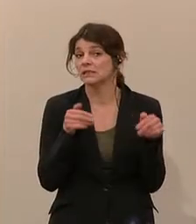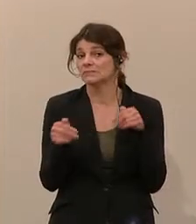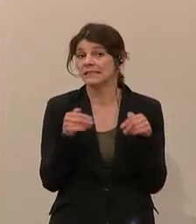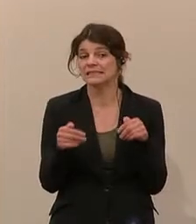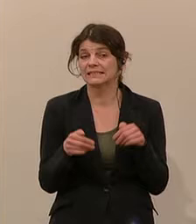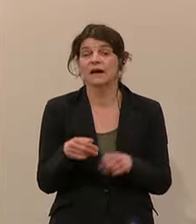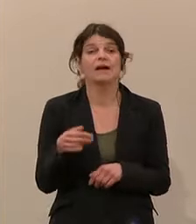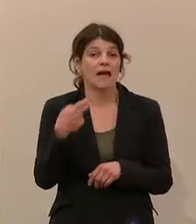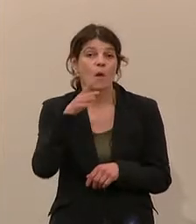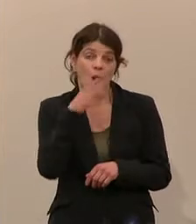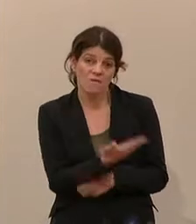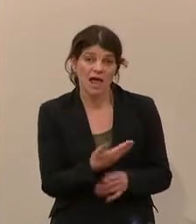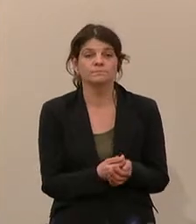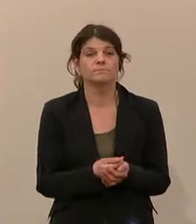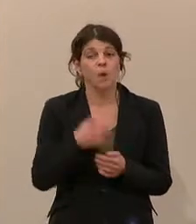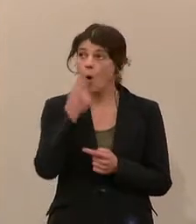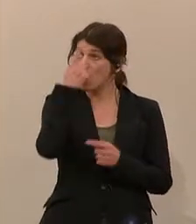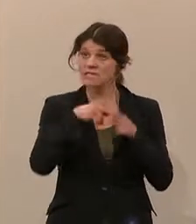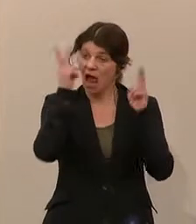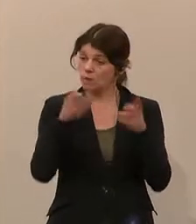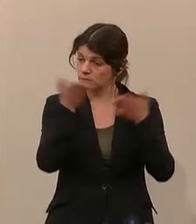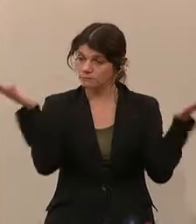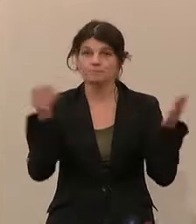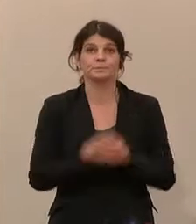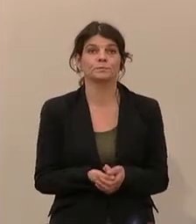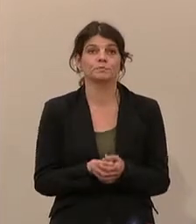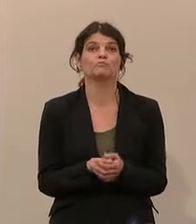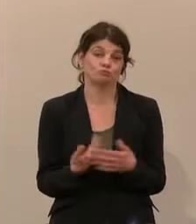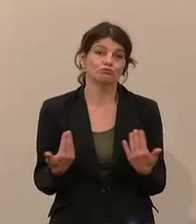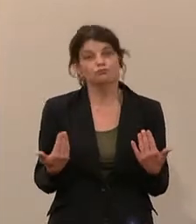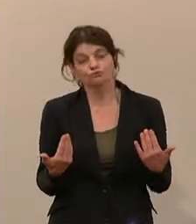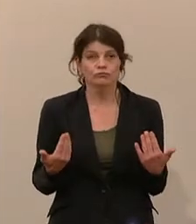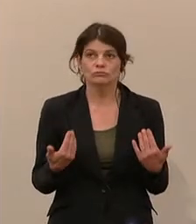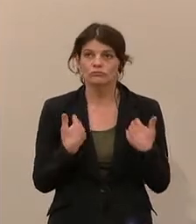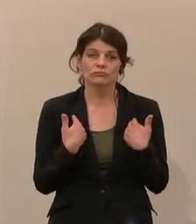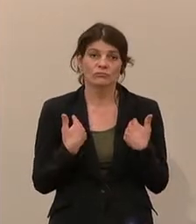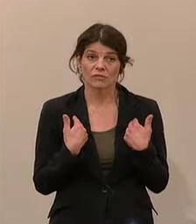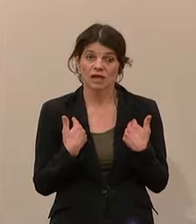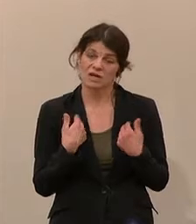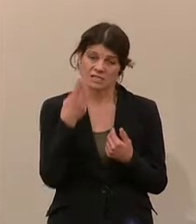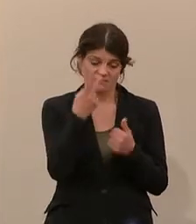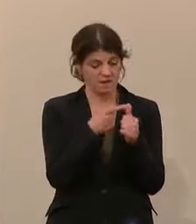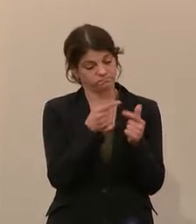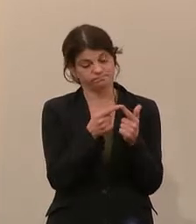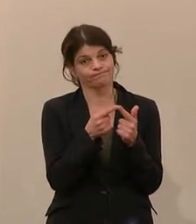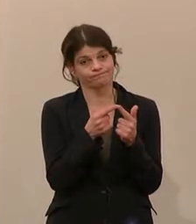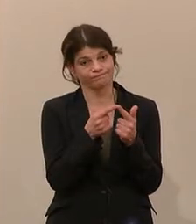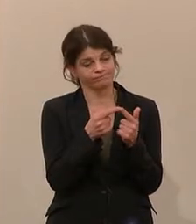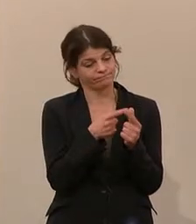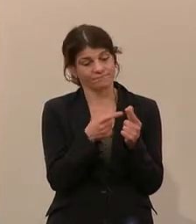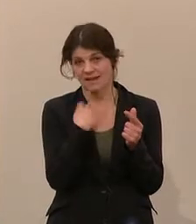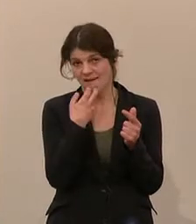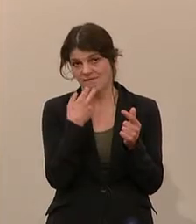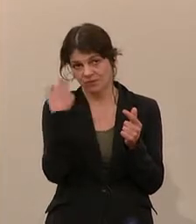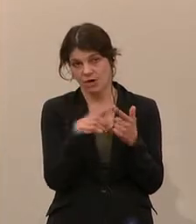Bundesminister Norbert Hofer, Hohes Haus. Ja, ich möchte mit zwei grundsätzlichen Feststellungen beginnen.